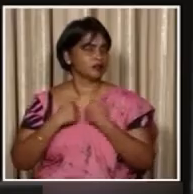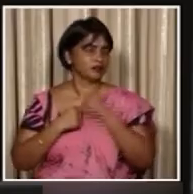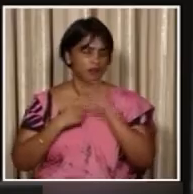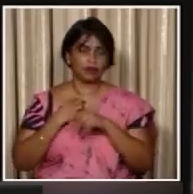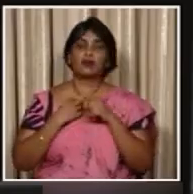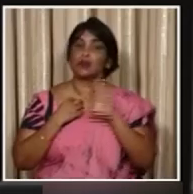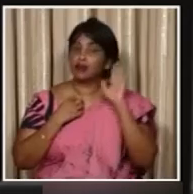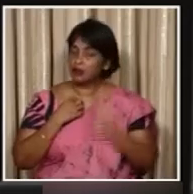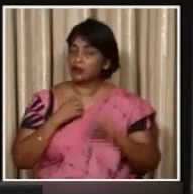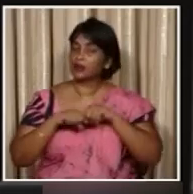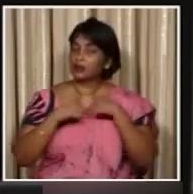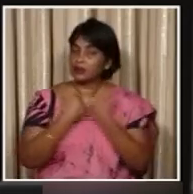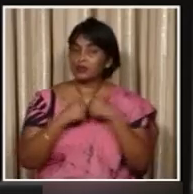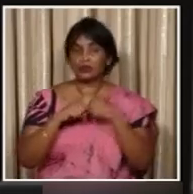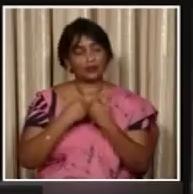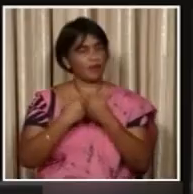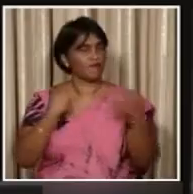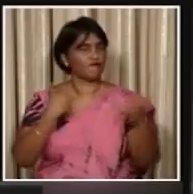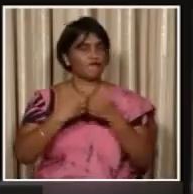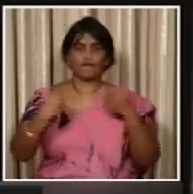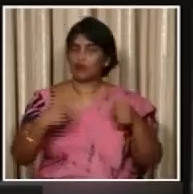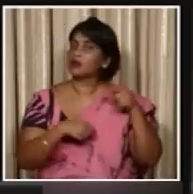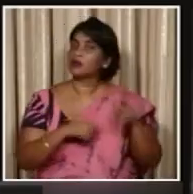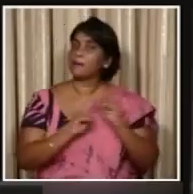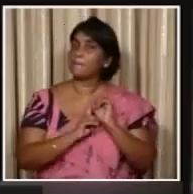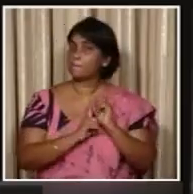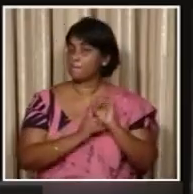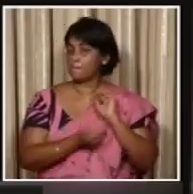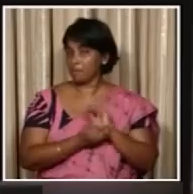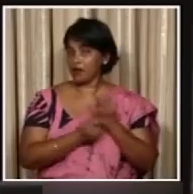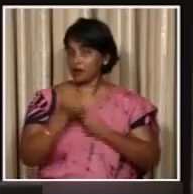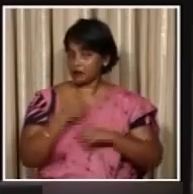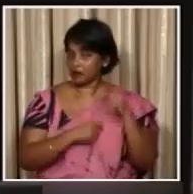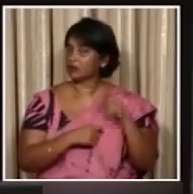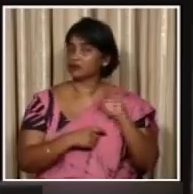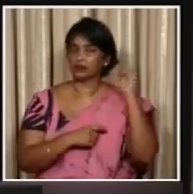තියෙන්නේ. හැබැයි සමාගම් වෙන් වෙච්ච පළියට ඒක පෞද්ගලීකරණය වෙනවා කියලා